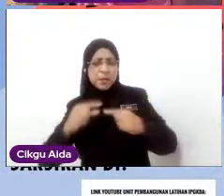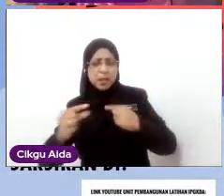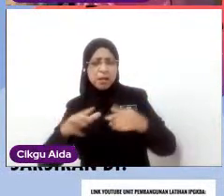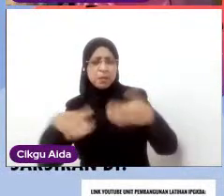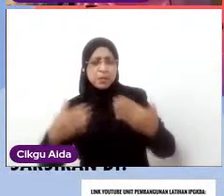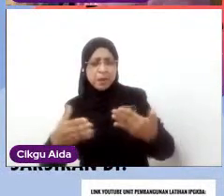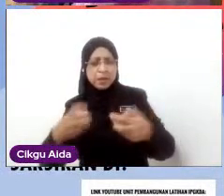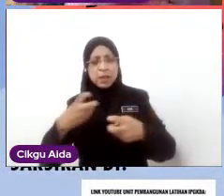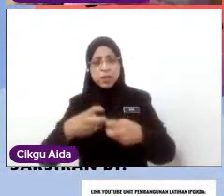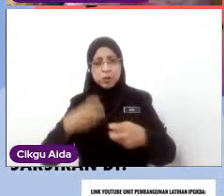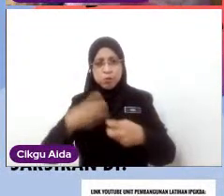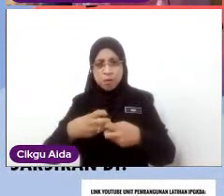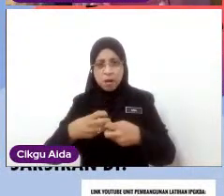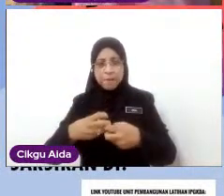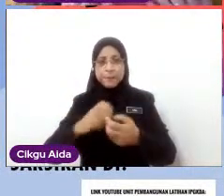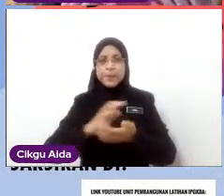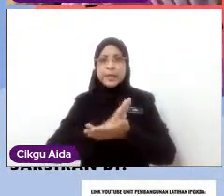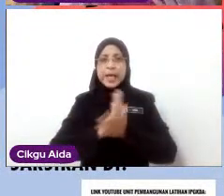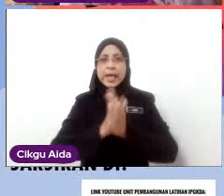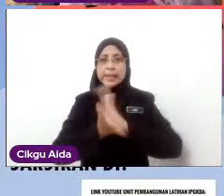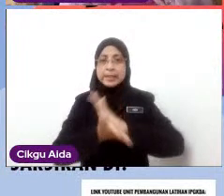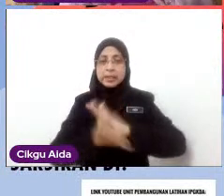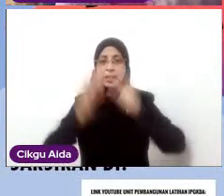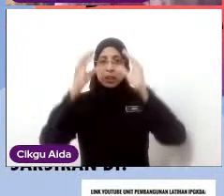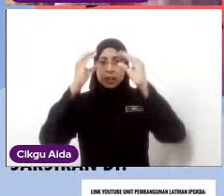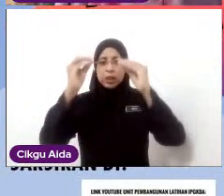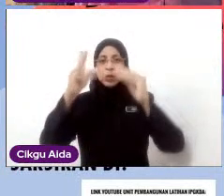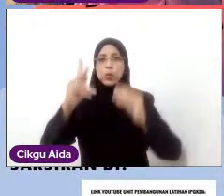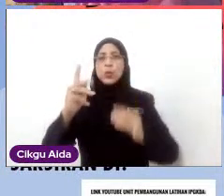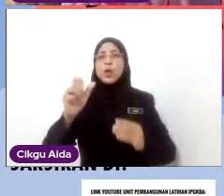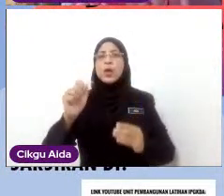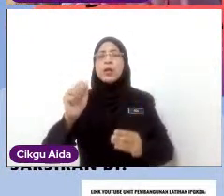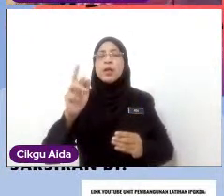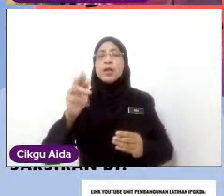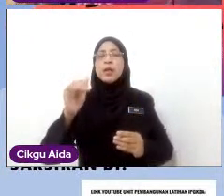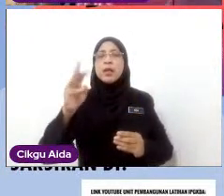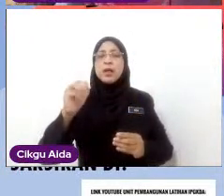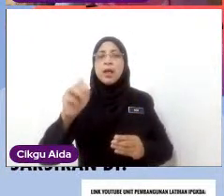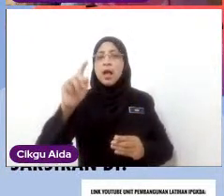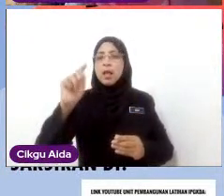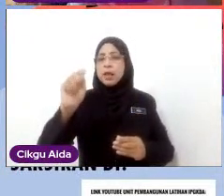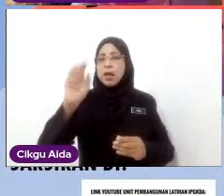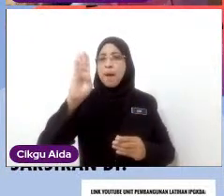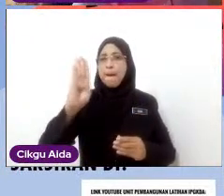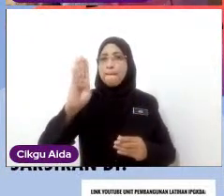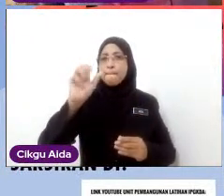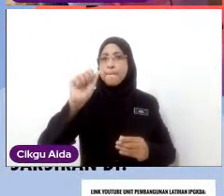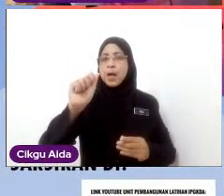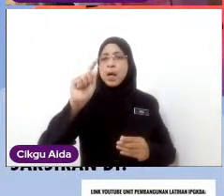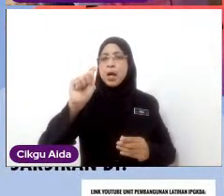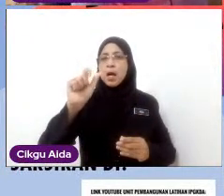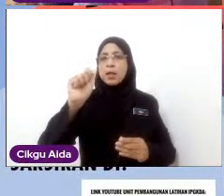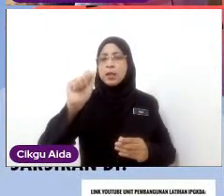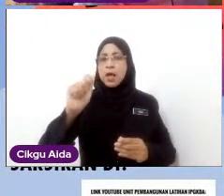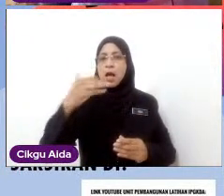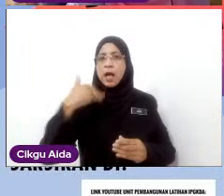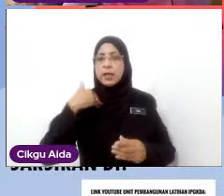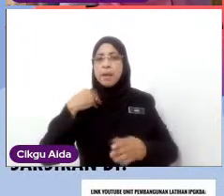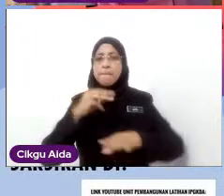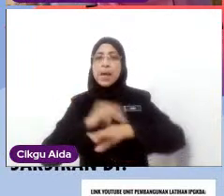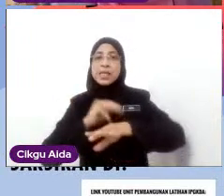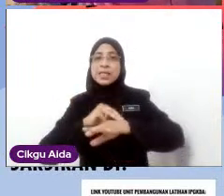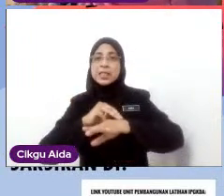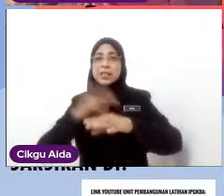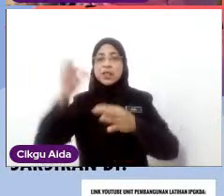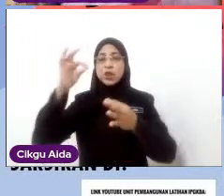Jadi Cikgu Karim dia cakap Tabata ni dia ada tempo yang sesuai. Dia ada tempo yang